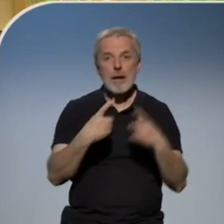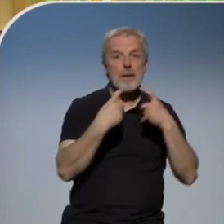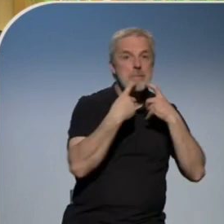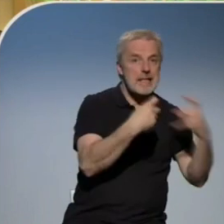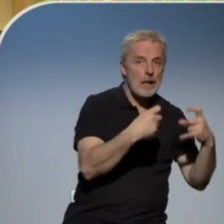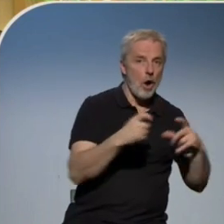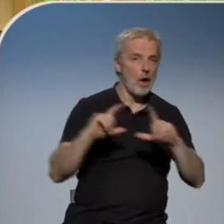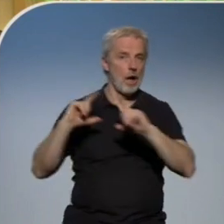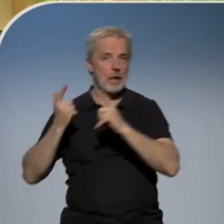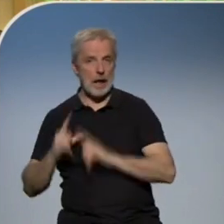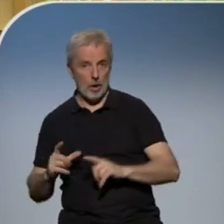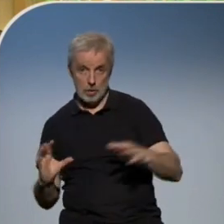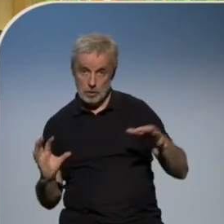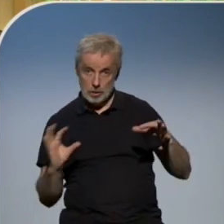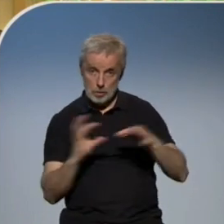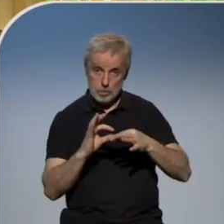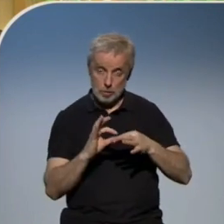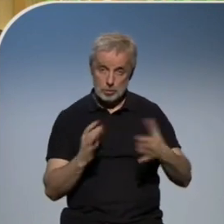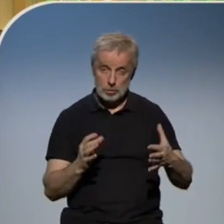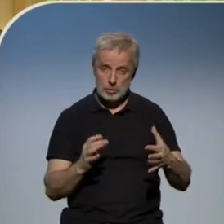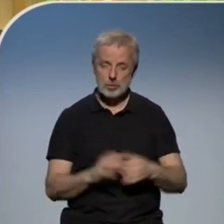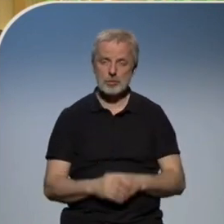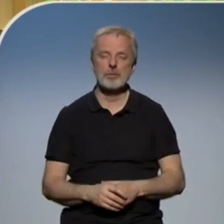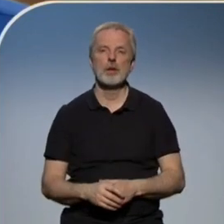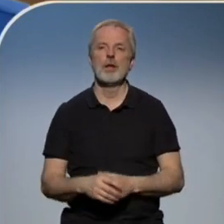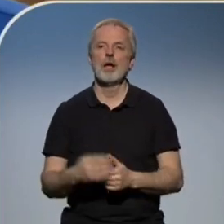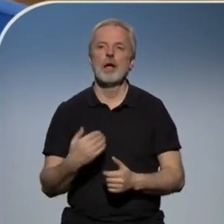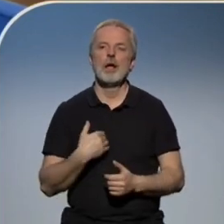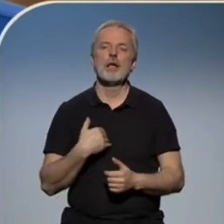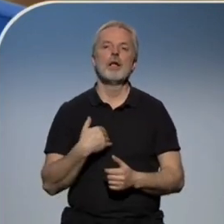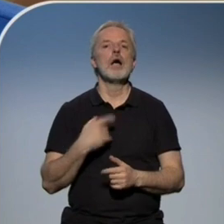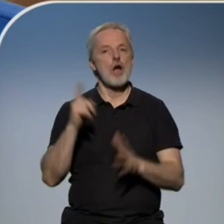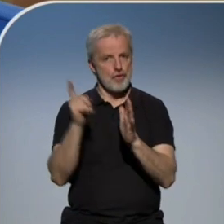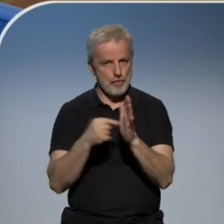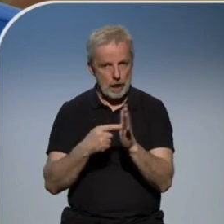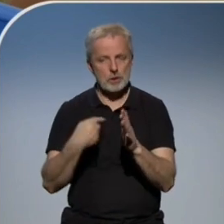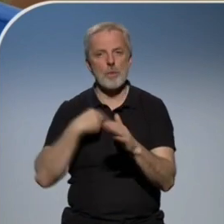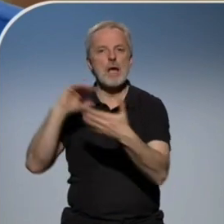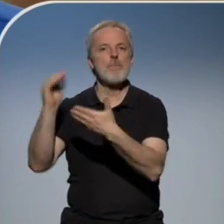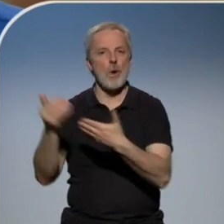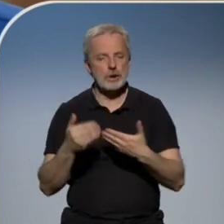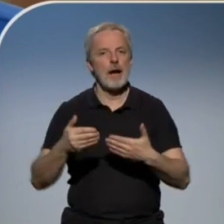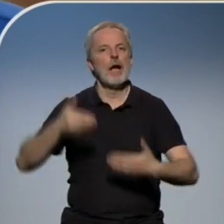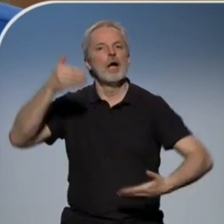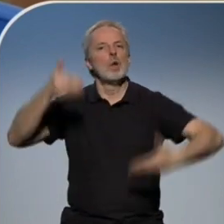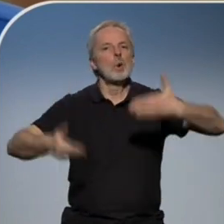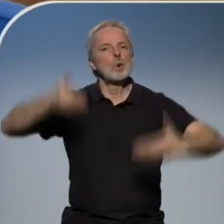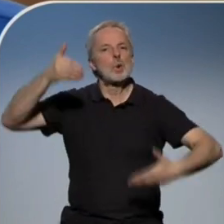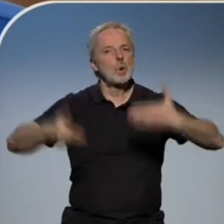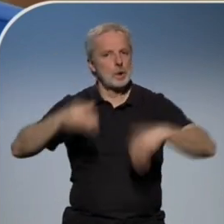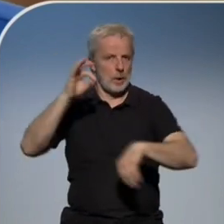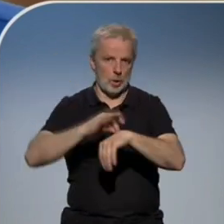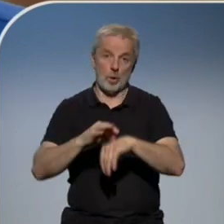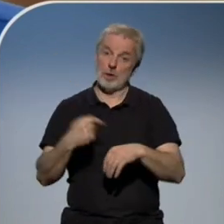chtějí spolupracovat s vámi psychoterapeuty? Já to vnímám tak, že jsem často zván na kongresy doktorů, takže proto se mně zdá, že